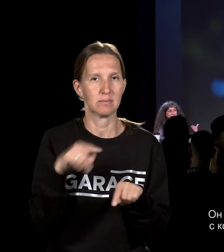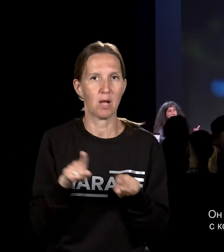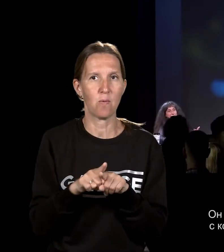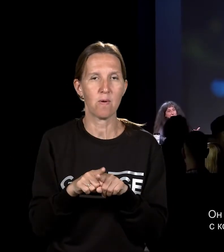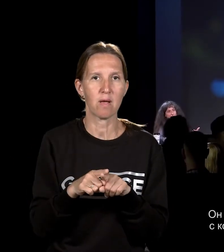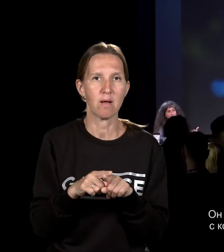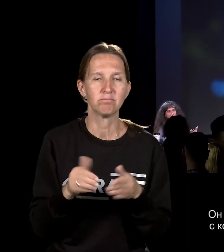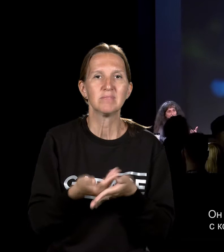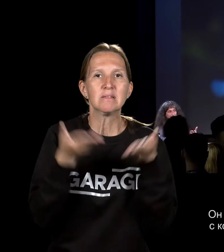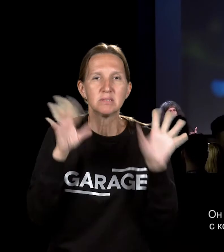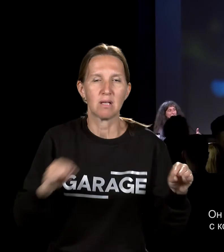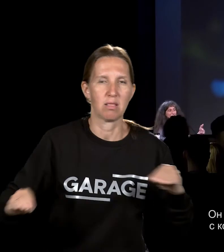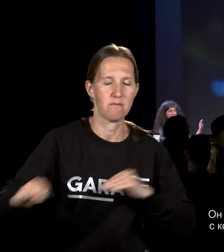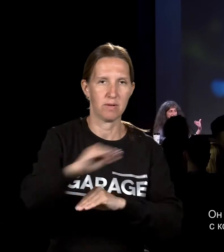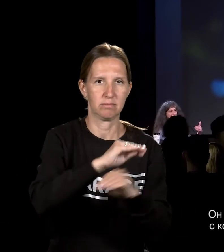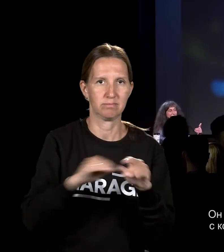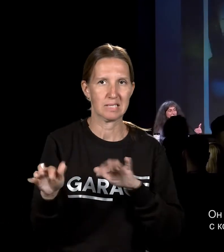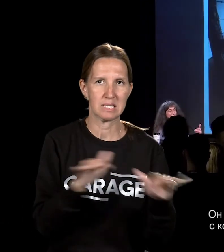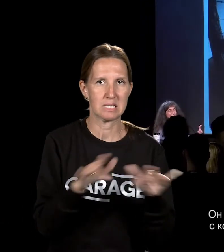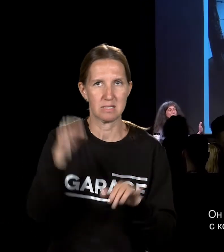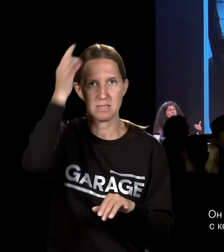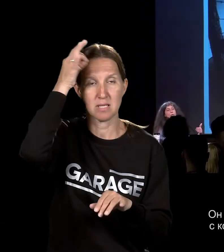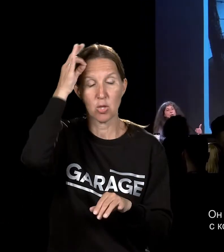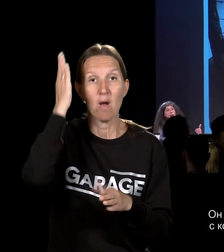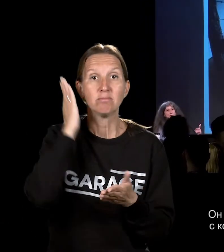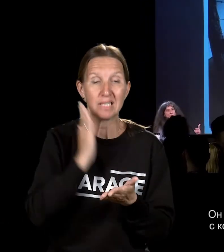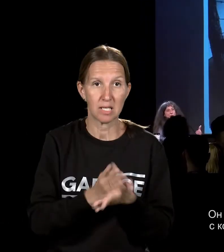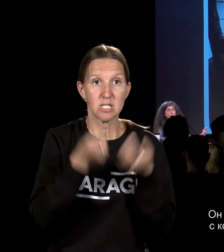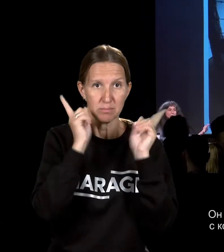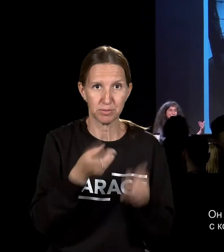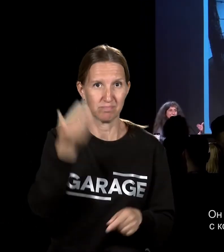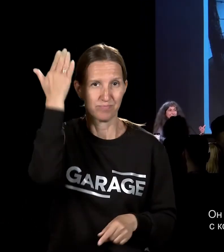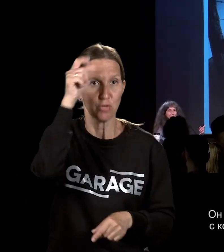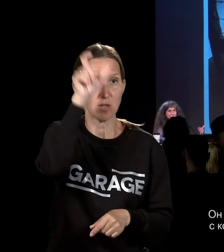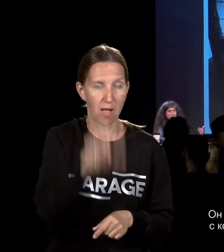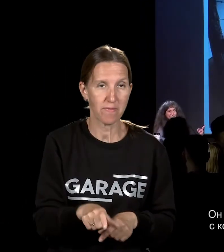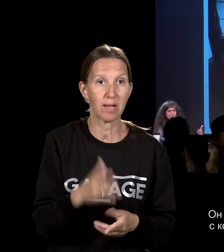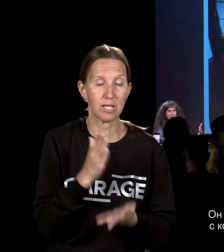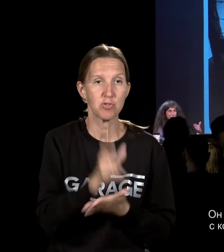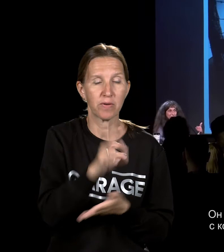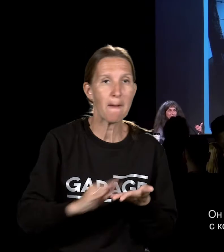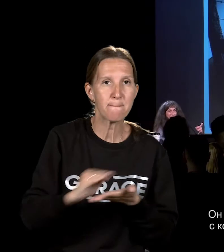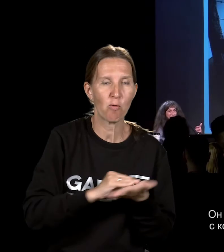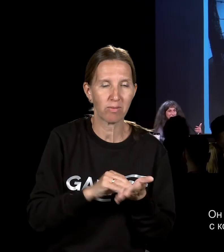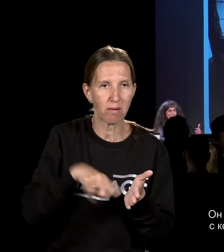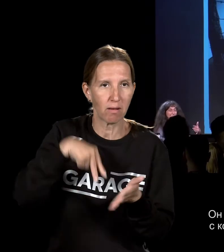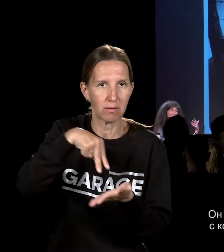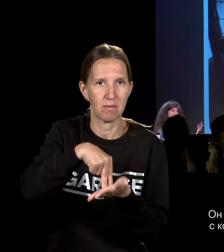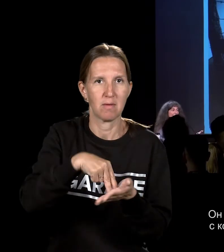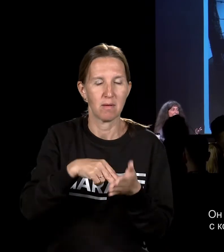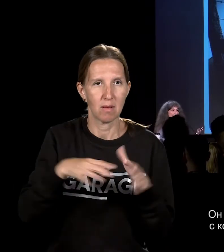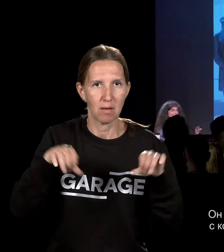разыграть заново эту сцену. Действительно есть человек, с которого он это лепит, который повторяет эту мизансцену, который делает это